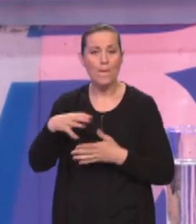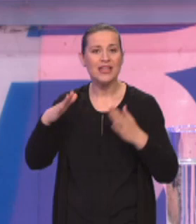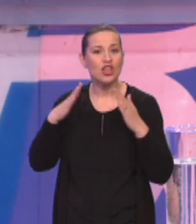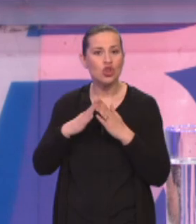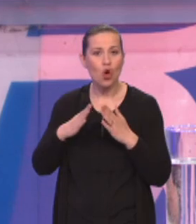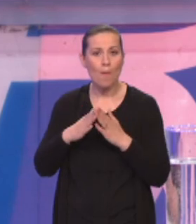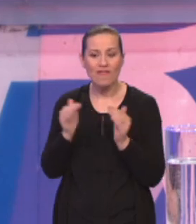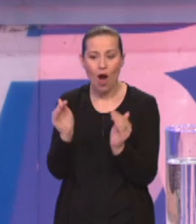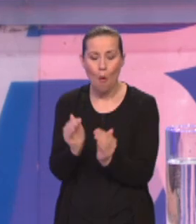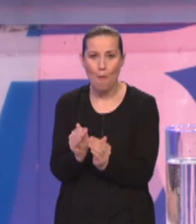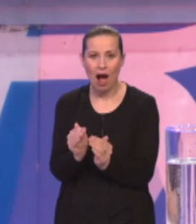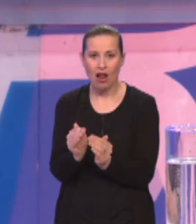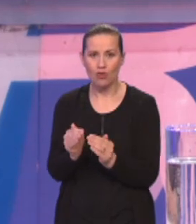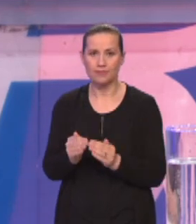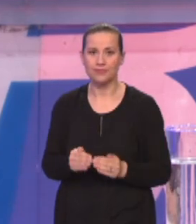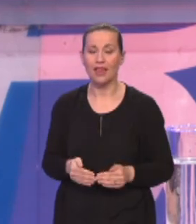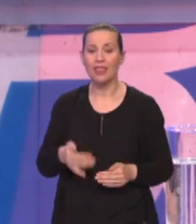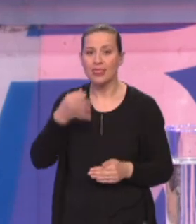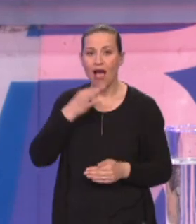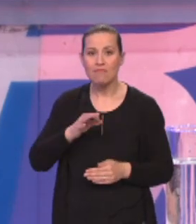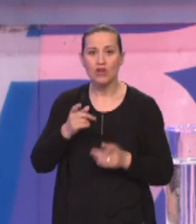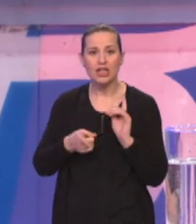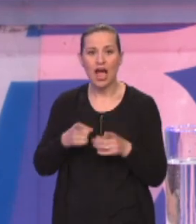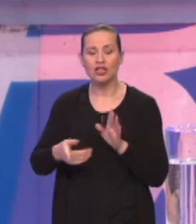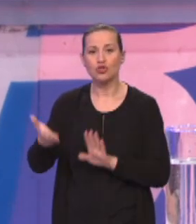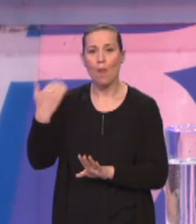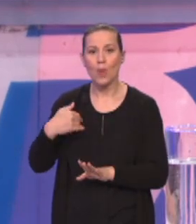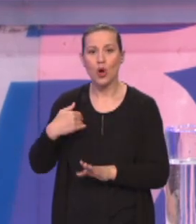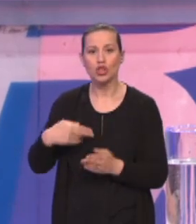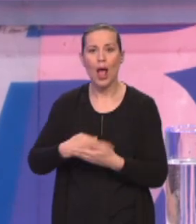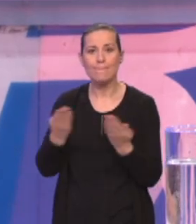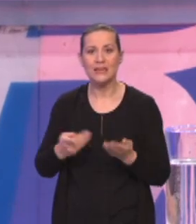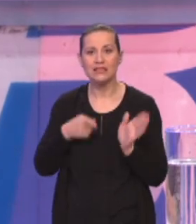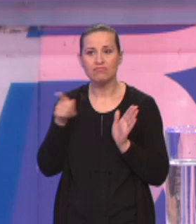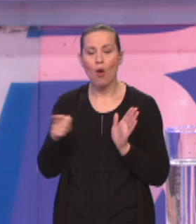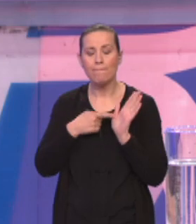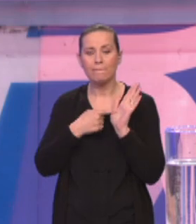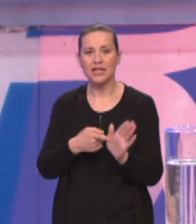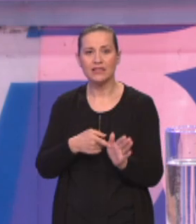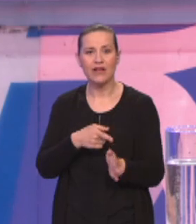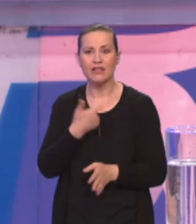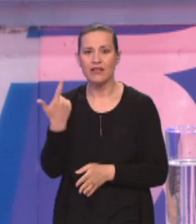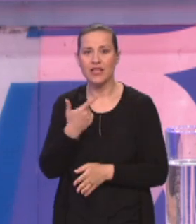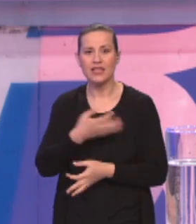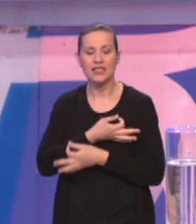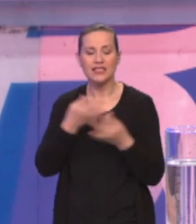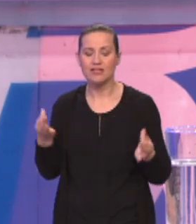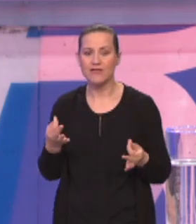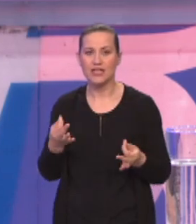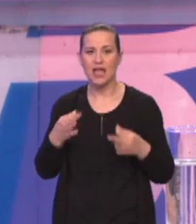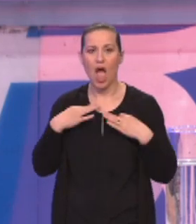malom. Na najbolji način, to su nam u prošloj emisiji predstavile dvije sjajne